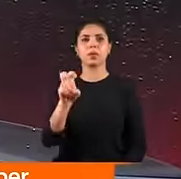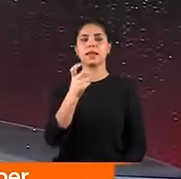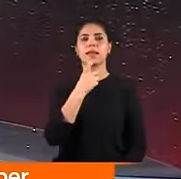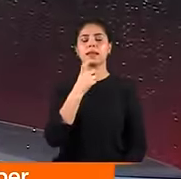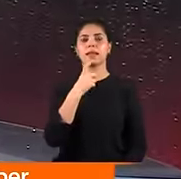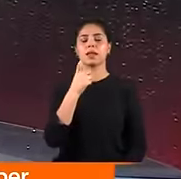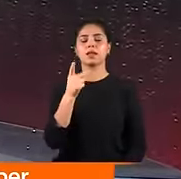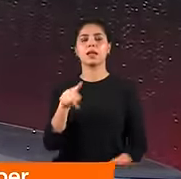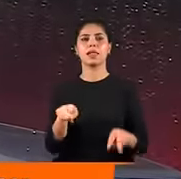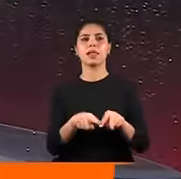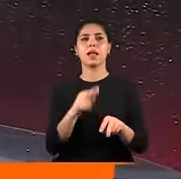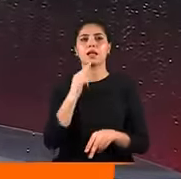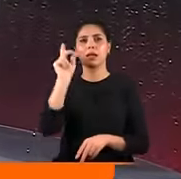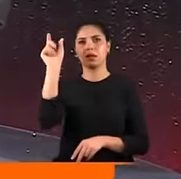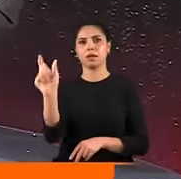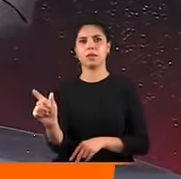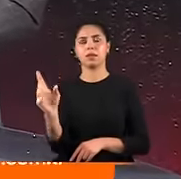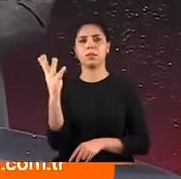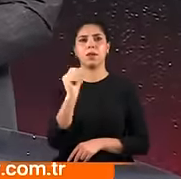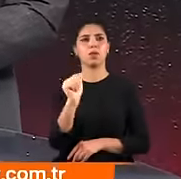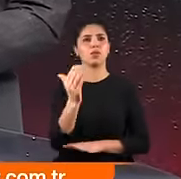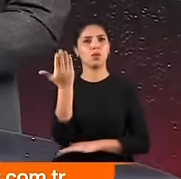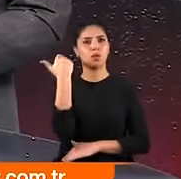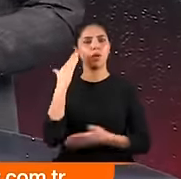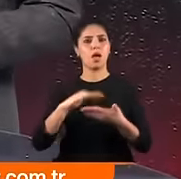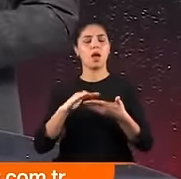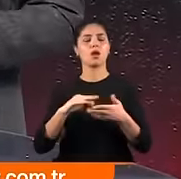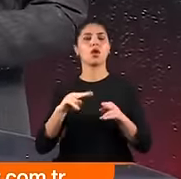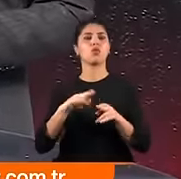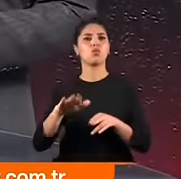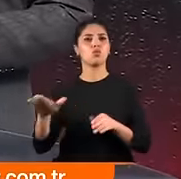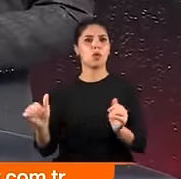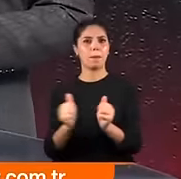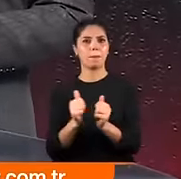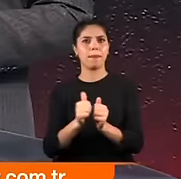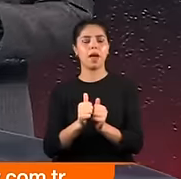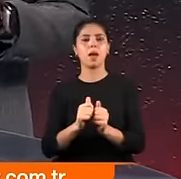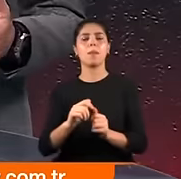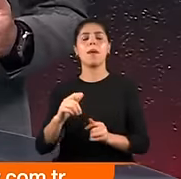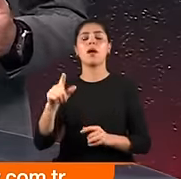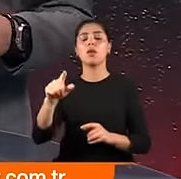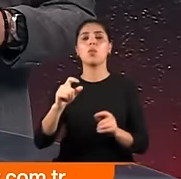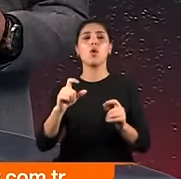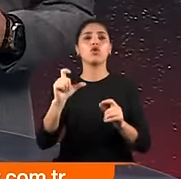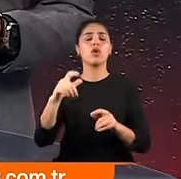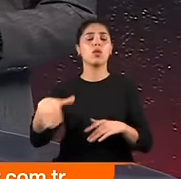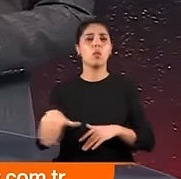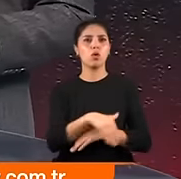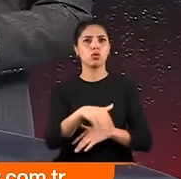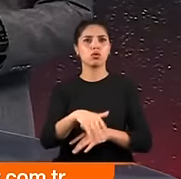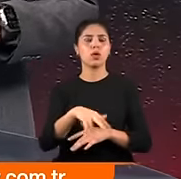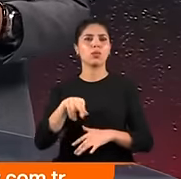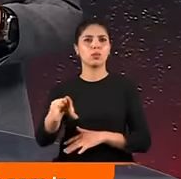38 yaşındaydı Nazan Burcu Soyer. Birkaç gün önce arkadaşı ve kuzenleriyle Caddebostan'da yürüyüşe çıkmıştı. O dakikalarda